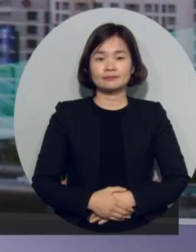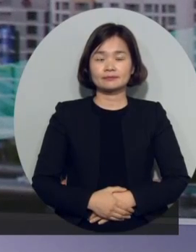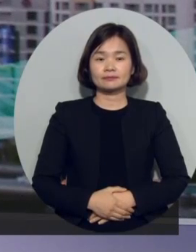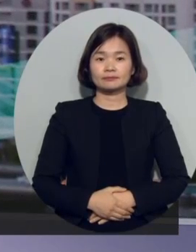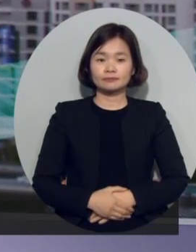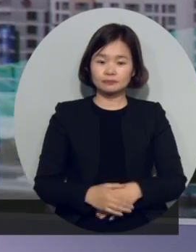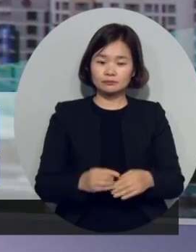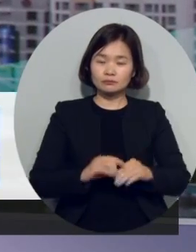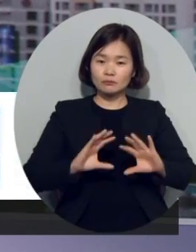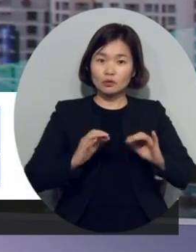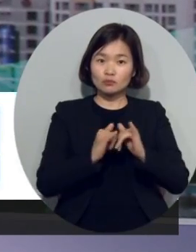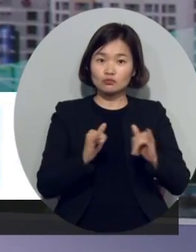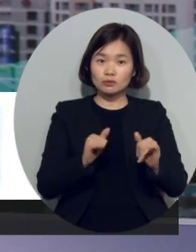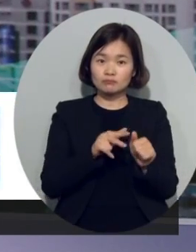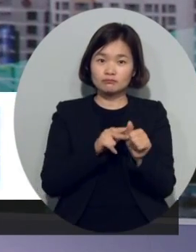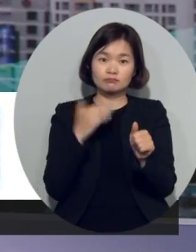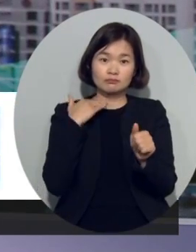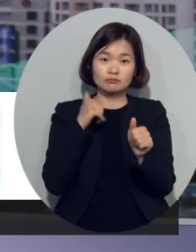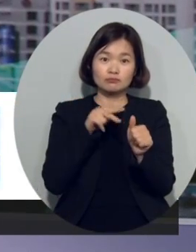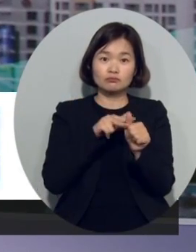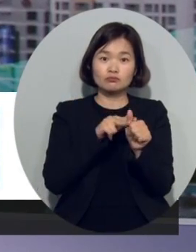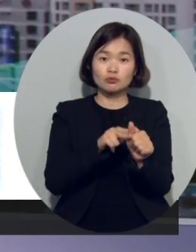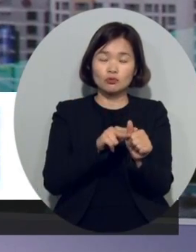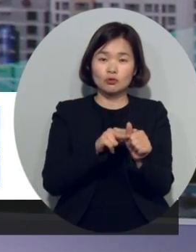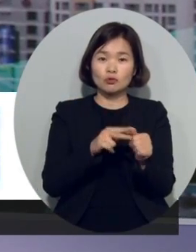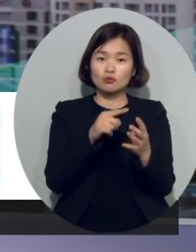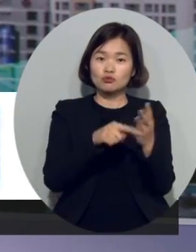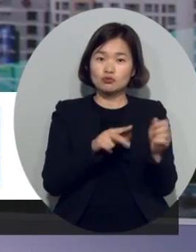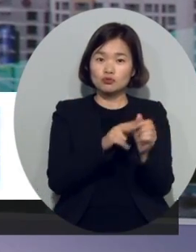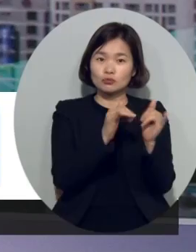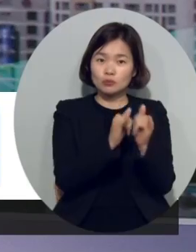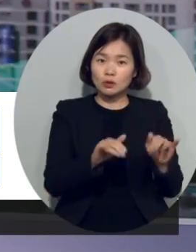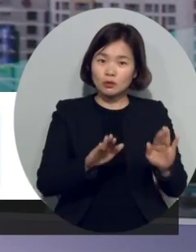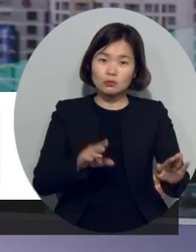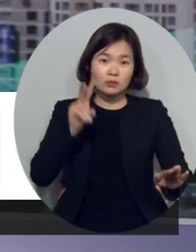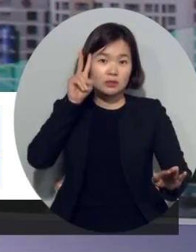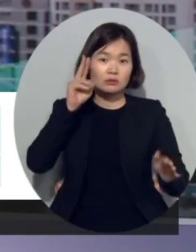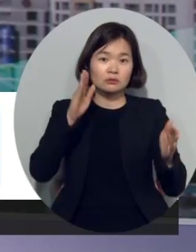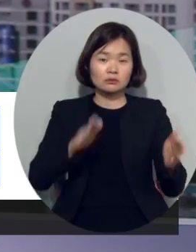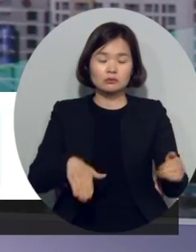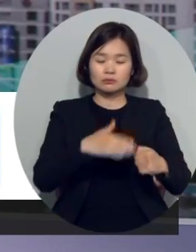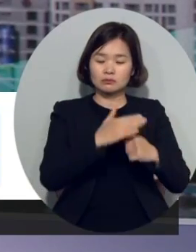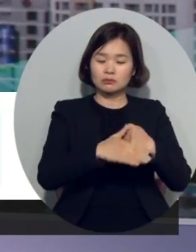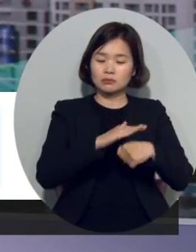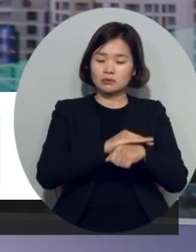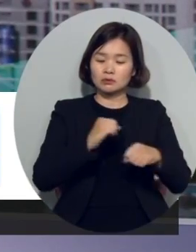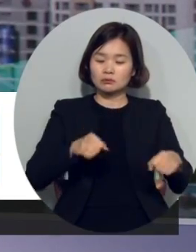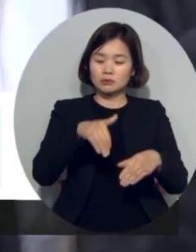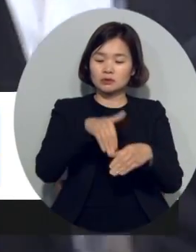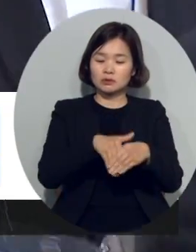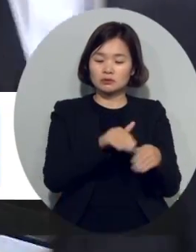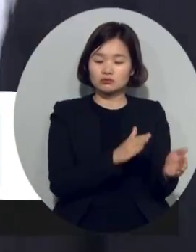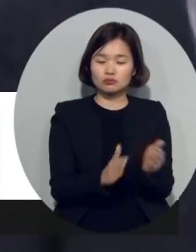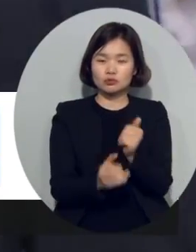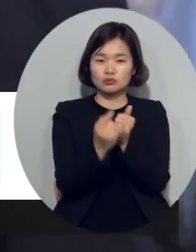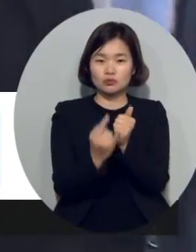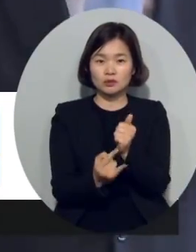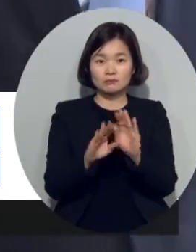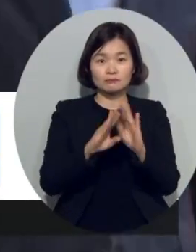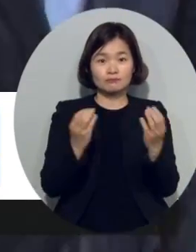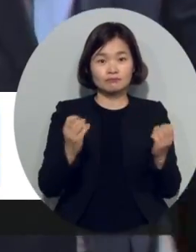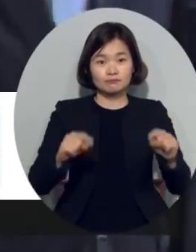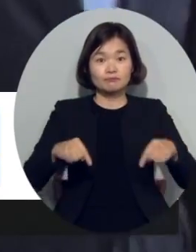윤석렬 국민의 힘 대통령 후보가 운을 권의 이틀동안 대구와 경북 선거대책위원회 출범식에 참석합니다